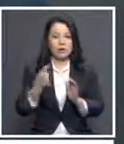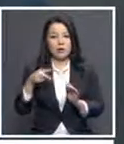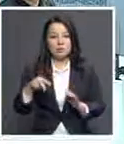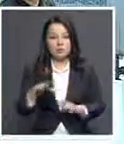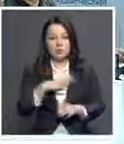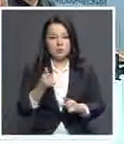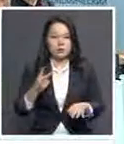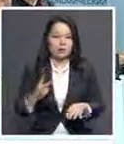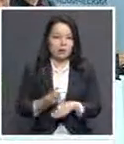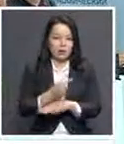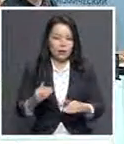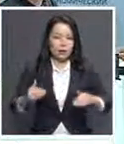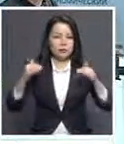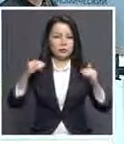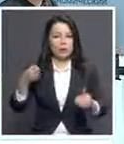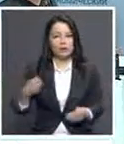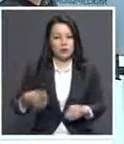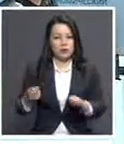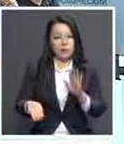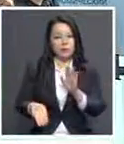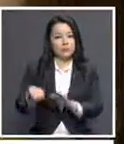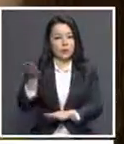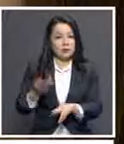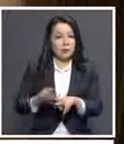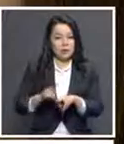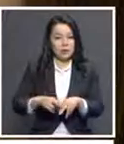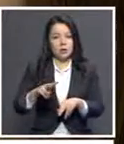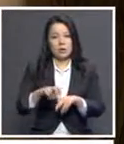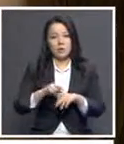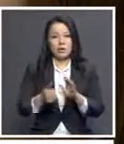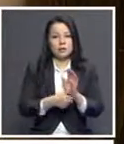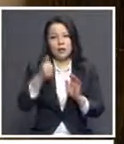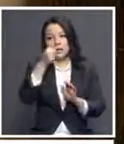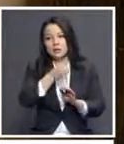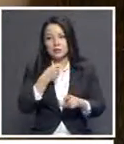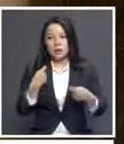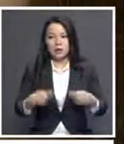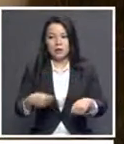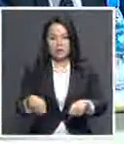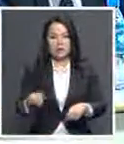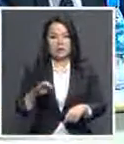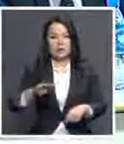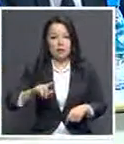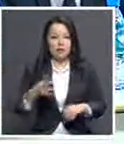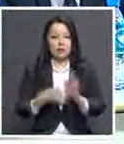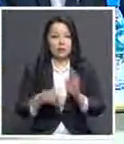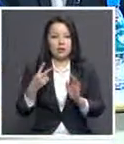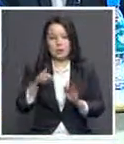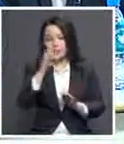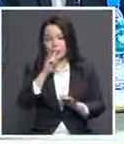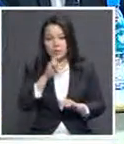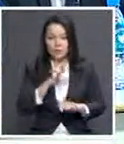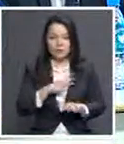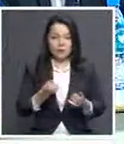өскен. Мамандардың айтуынша 2016 жылдан бастап нарықты реттеу заңынан дизельмен 92 маркалы жанармай алынып